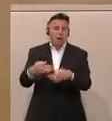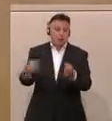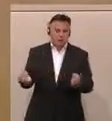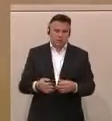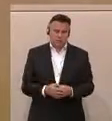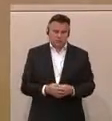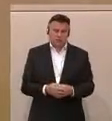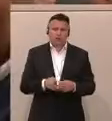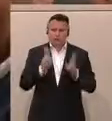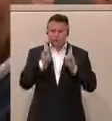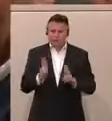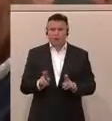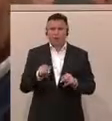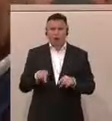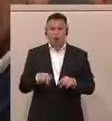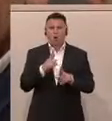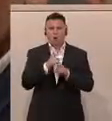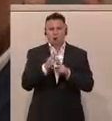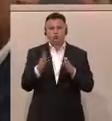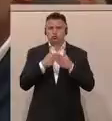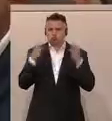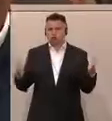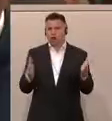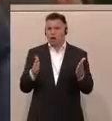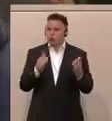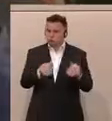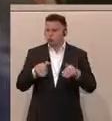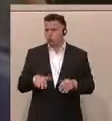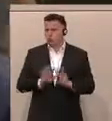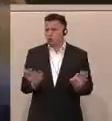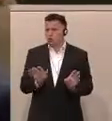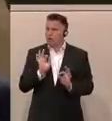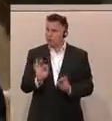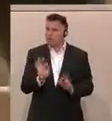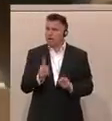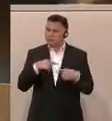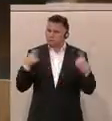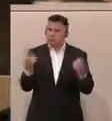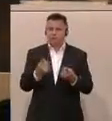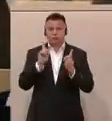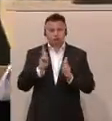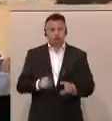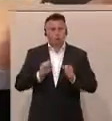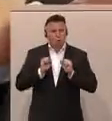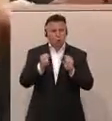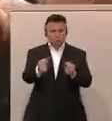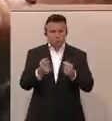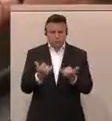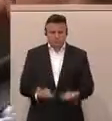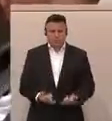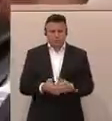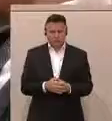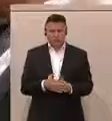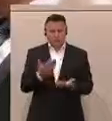würde tatsächlich Schaden von Österreich abwenden, wenn wir uns bereit finden, hier etwas zu unternehmen. Und wenn ich